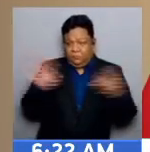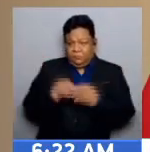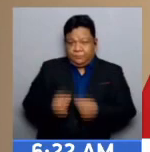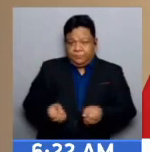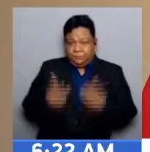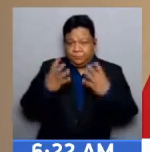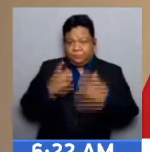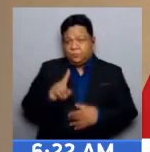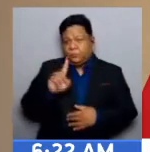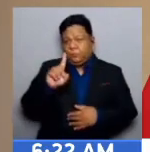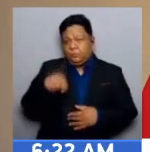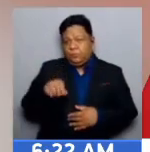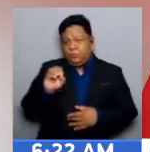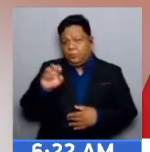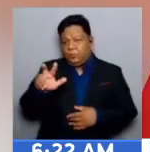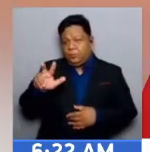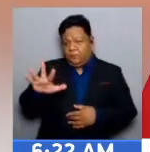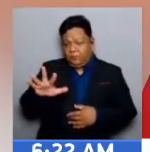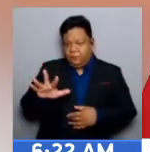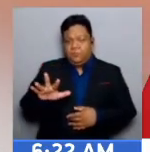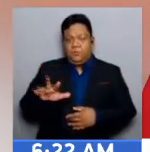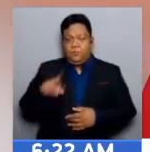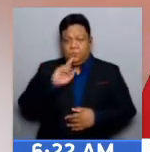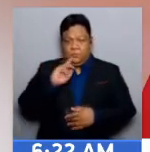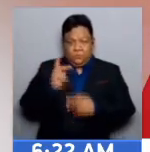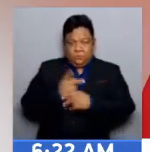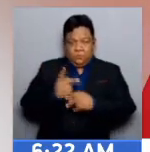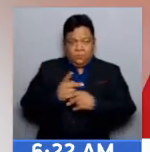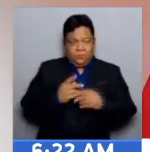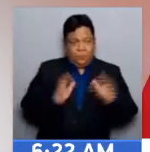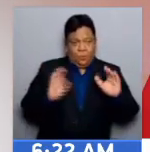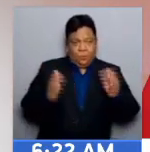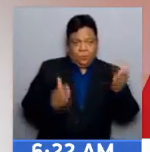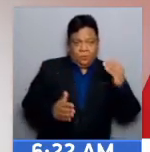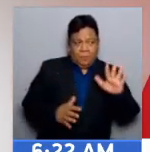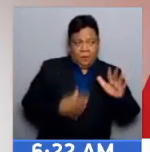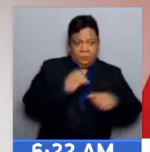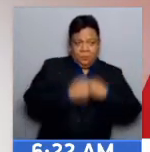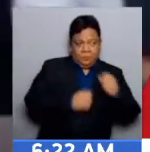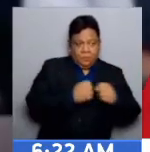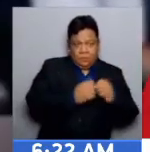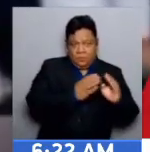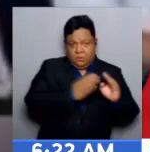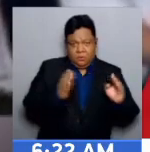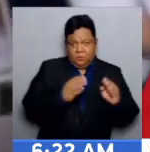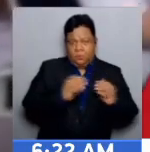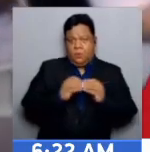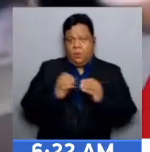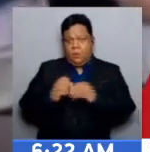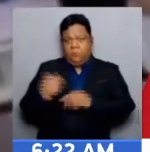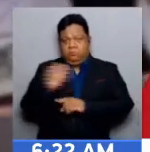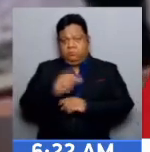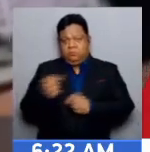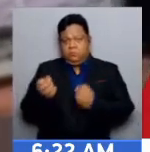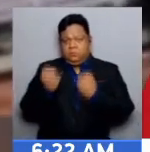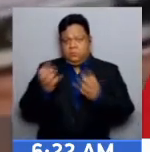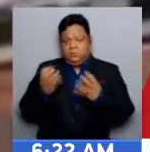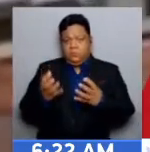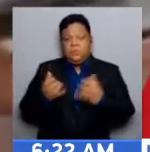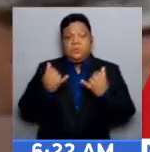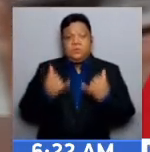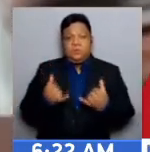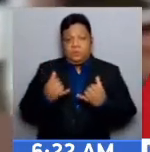probinsya. 5 sa kanila ang namatay. Nagpadala na ang local health office sa mga munisipyo ng insecticides kontra